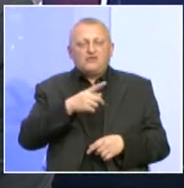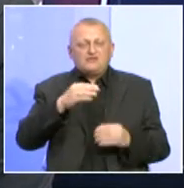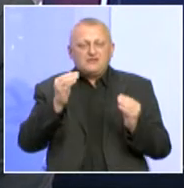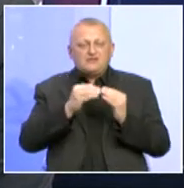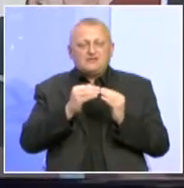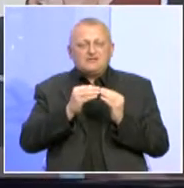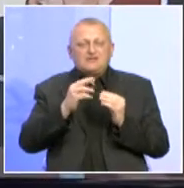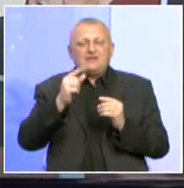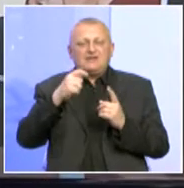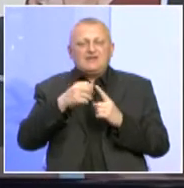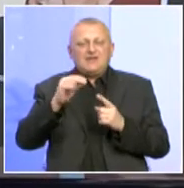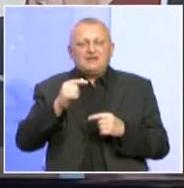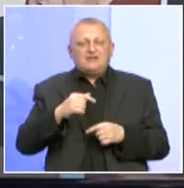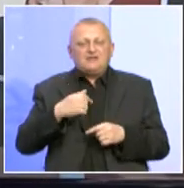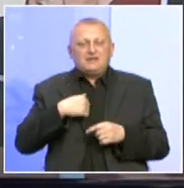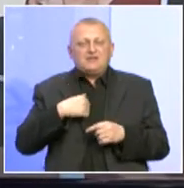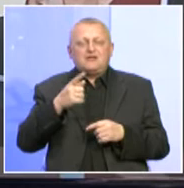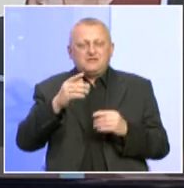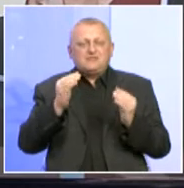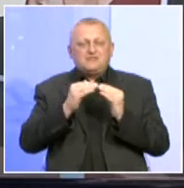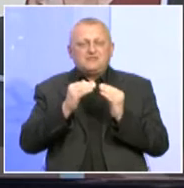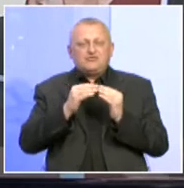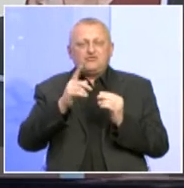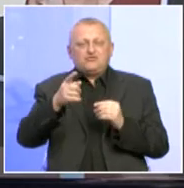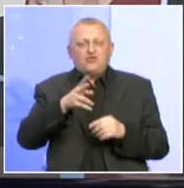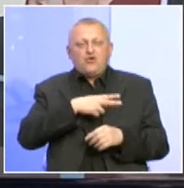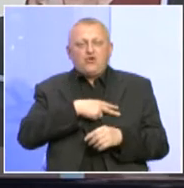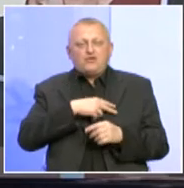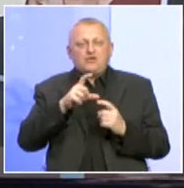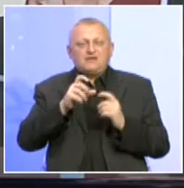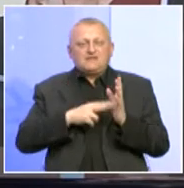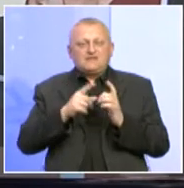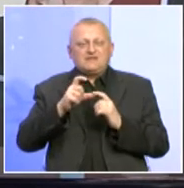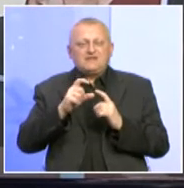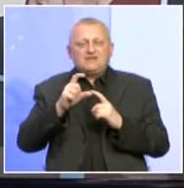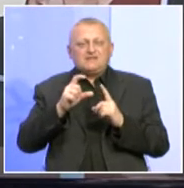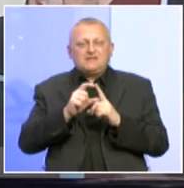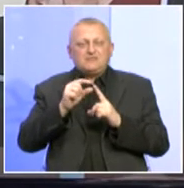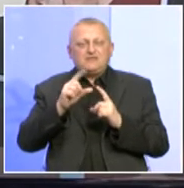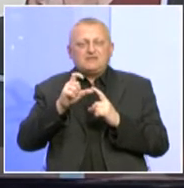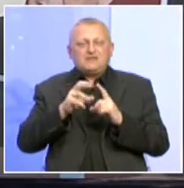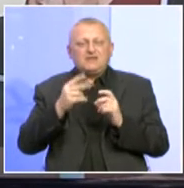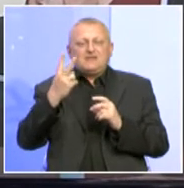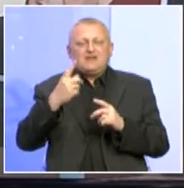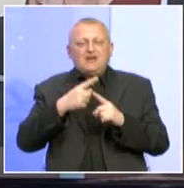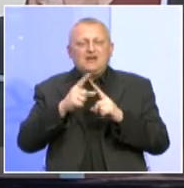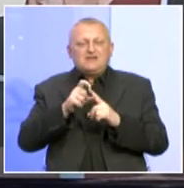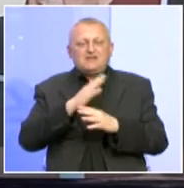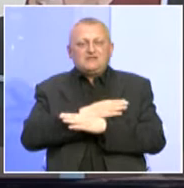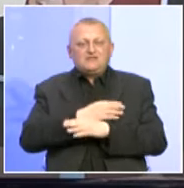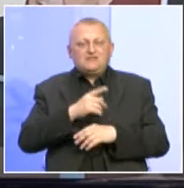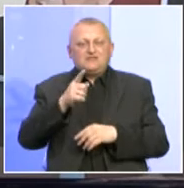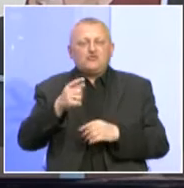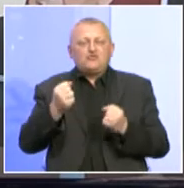sa gospodinom Rikerom? Ja bi se s njim slagao, da. Što znači da su odgovorni SNSD, SDP, SDA i dva HDZ-a? O, to